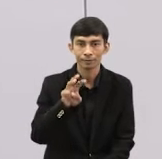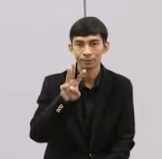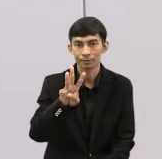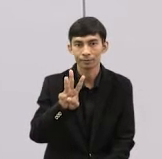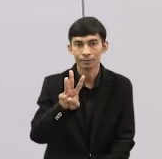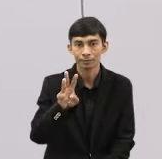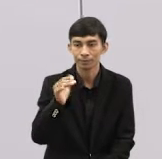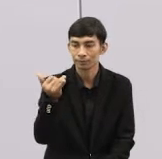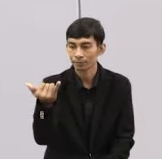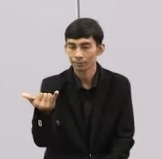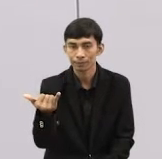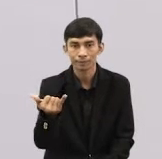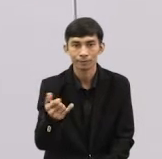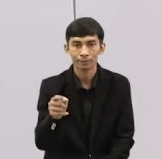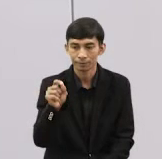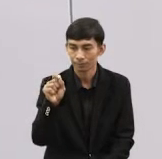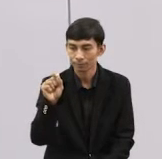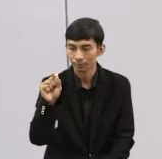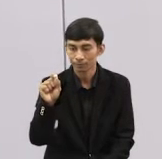xam sập rằm